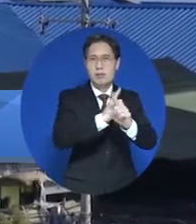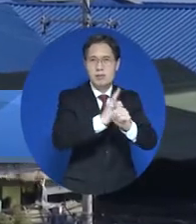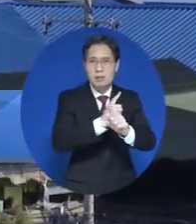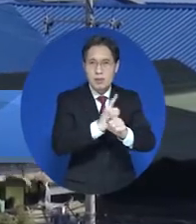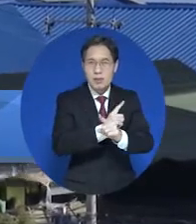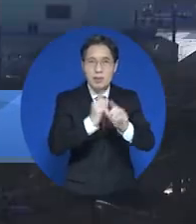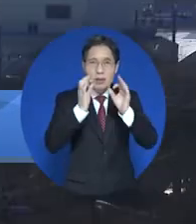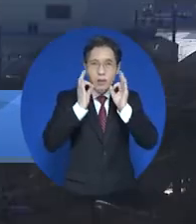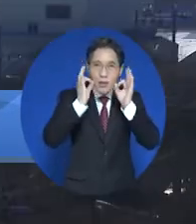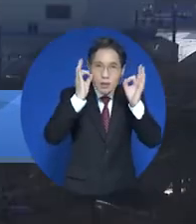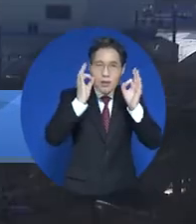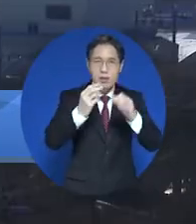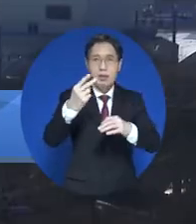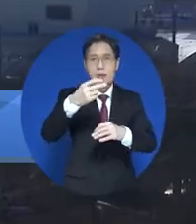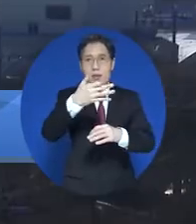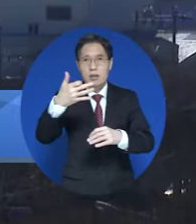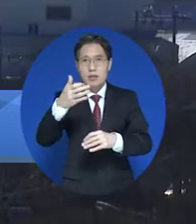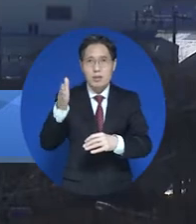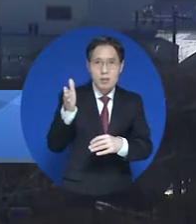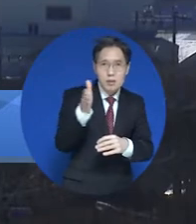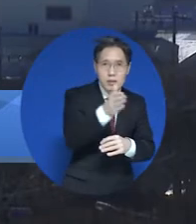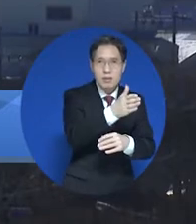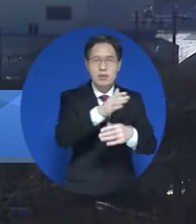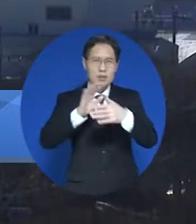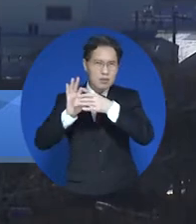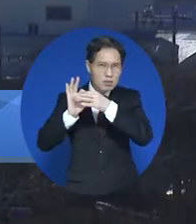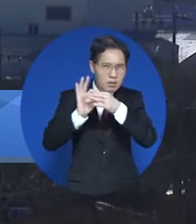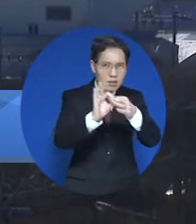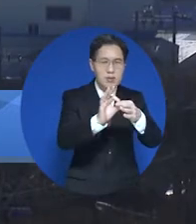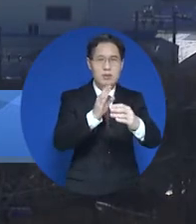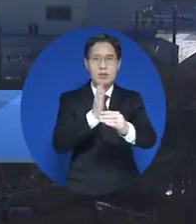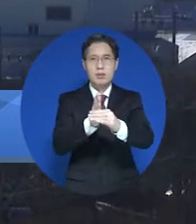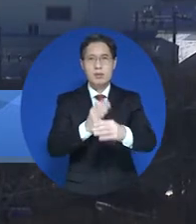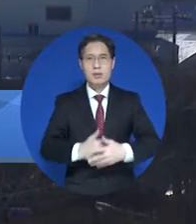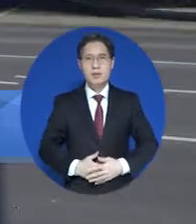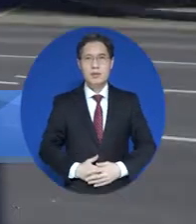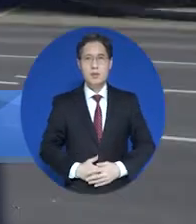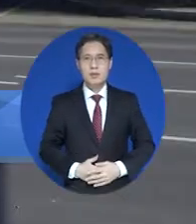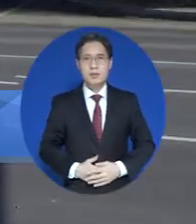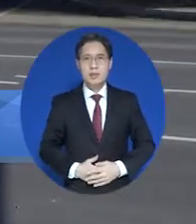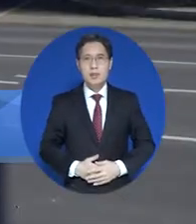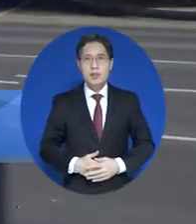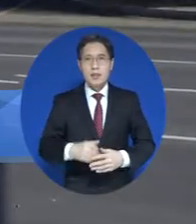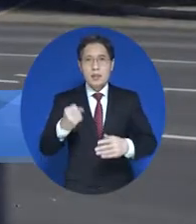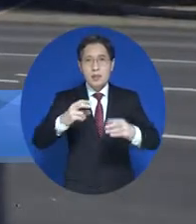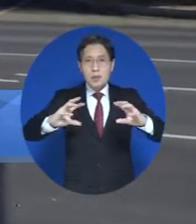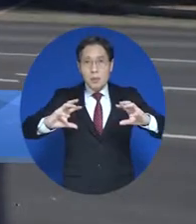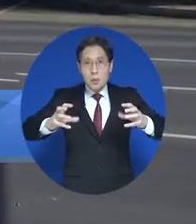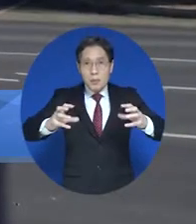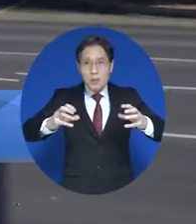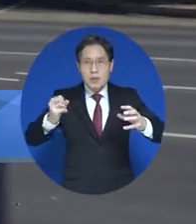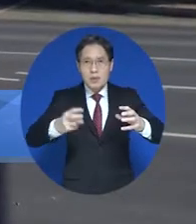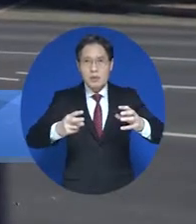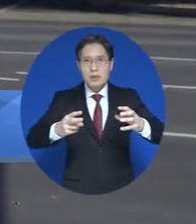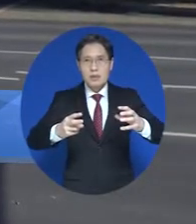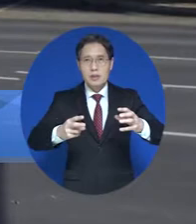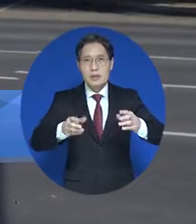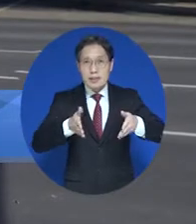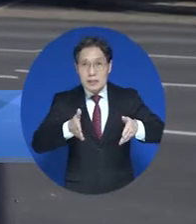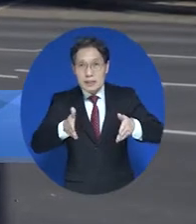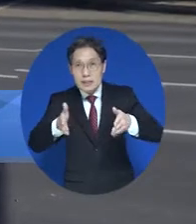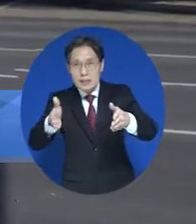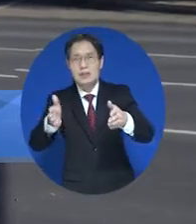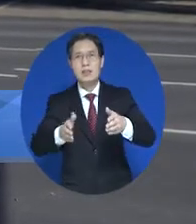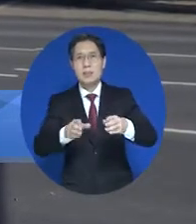개선사업을 2019년 부터 집중적으로 추진하고 있습니다 또 타이어와 지면에 마찰 등으로 비산 되는